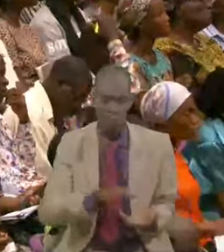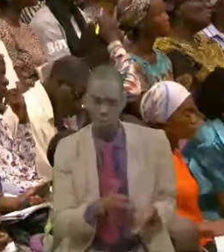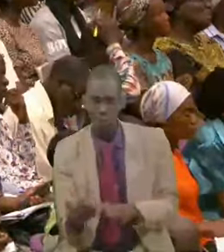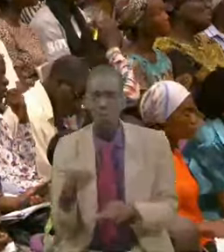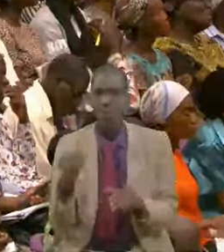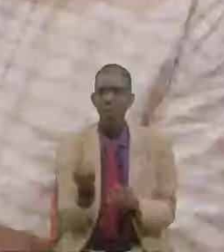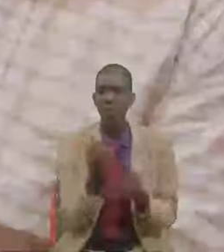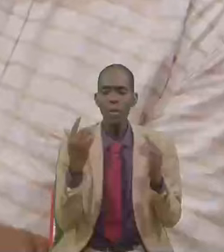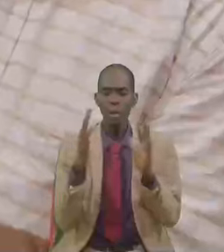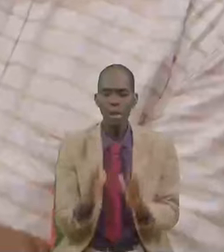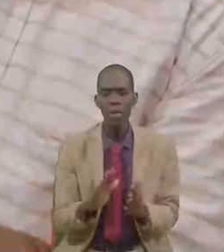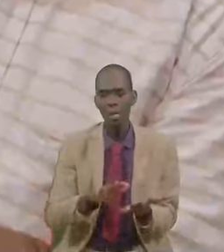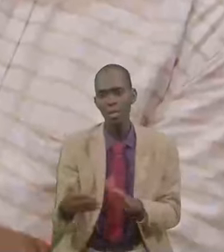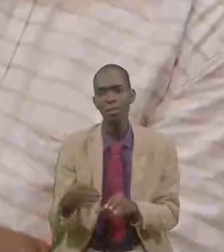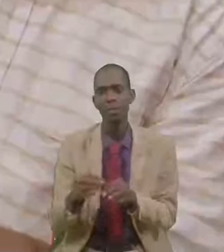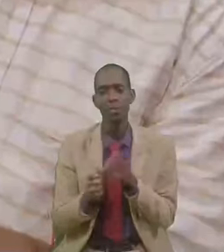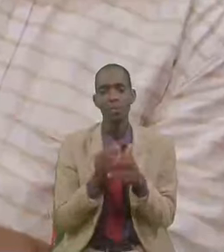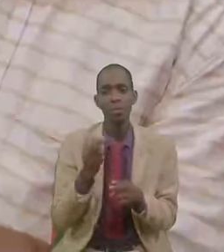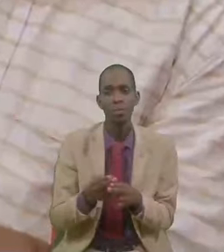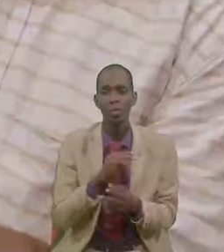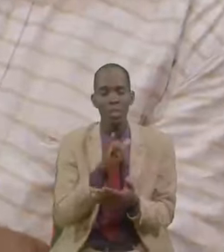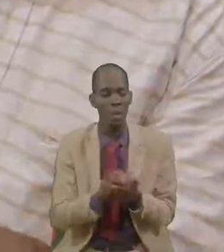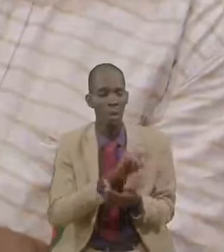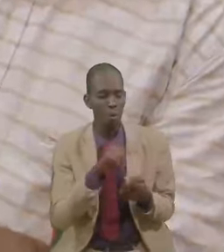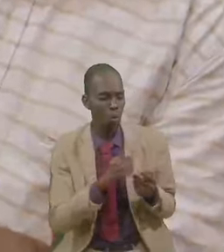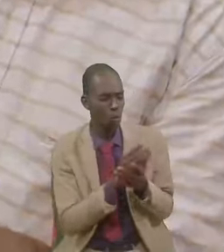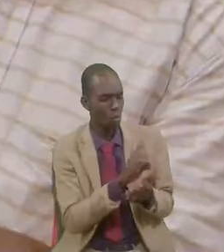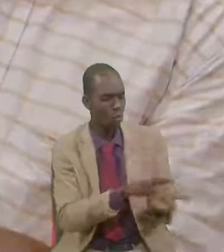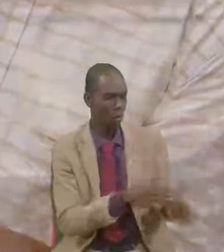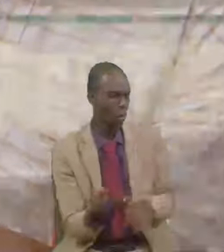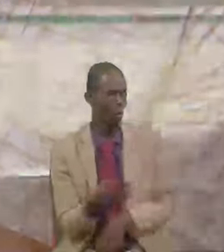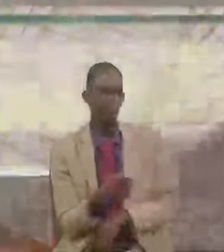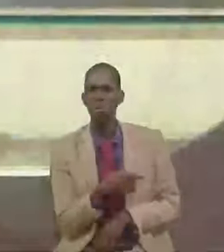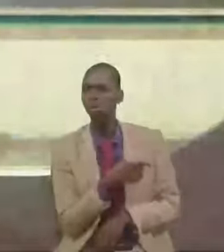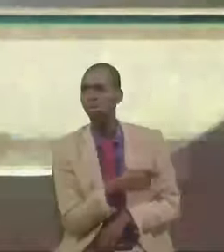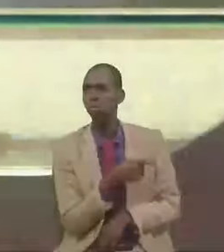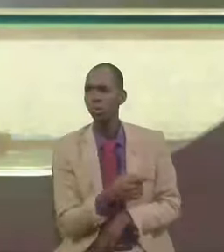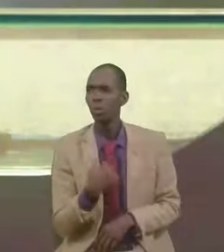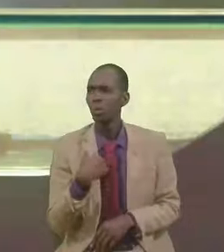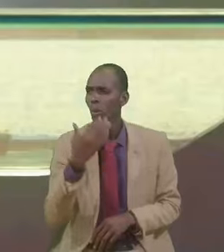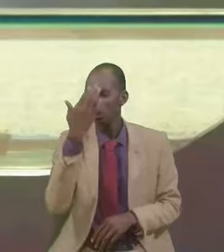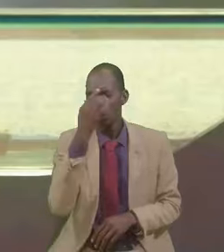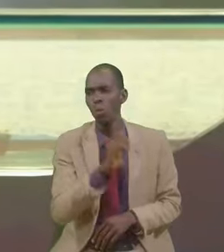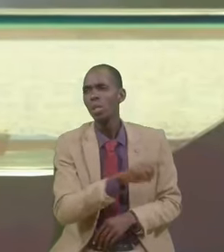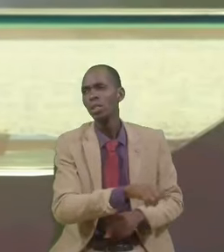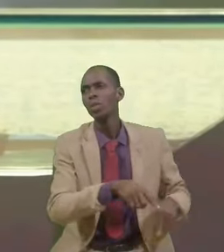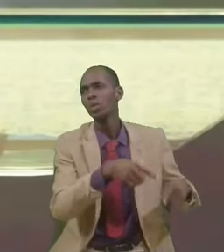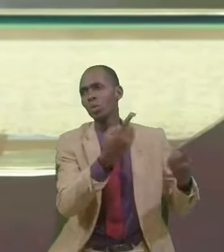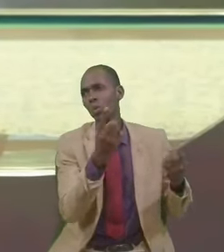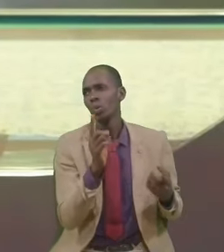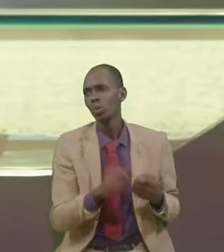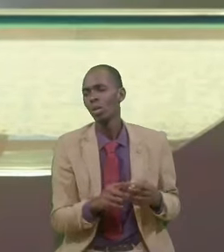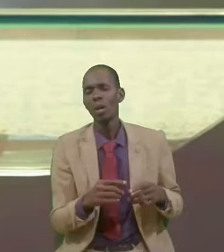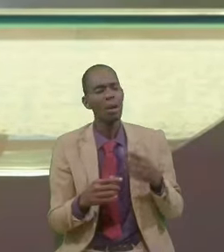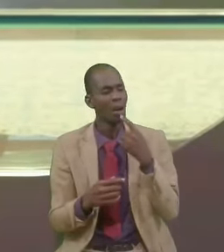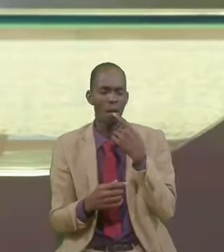mourir comme un pécheur. Que quand la personne meurt, on dit que l'homme là, nous savons là où il est parti. Et les gens